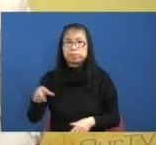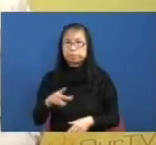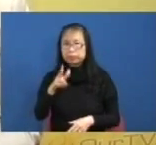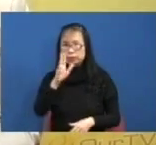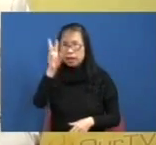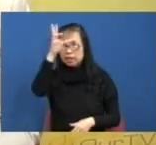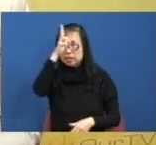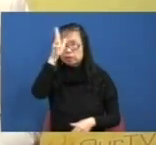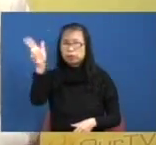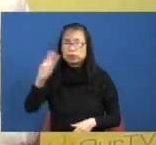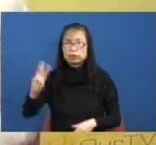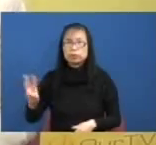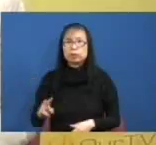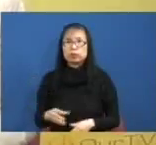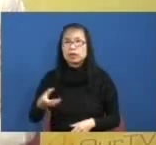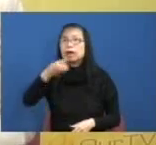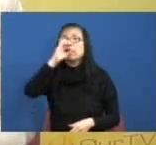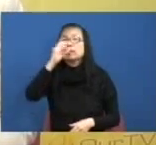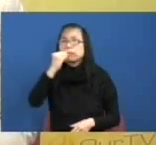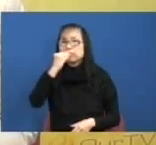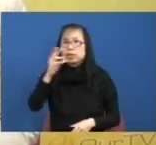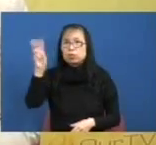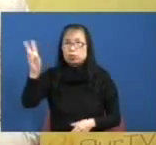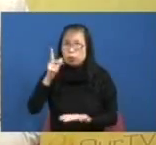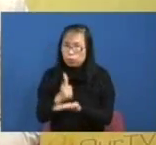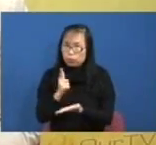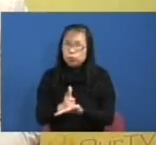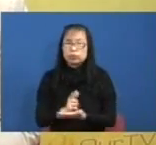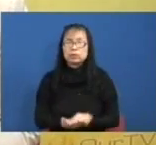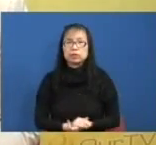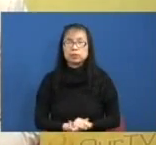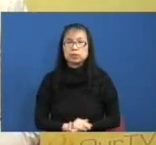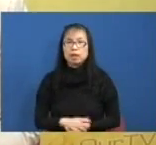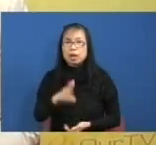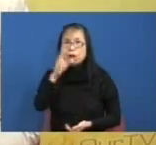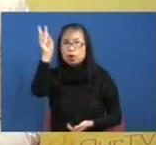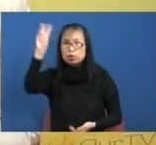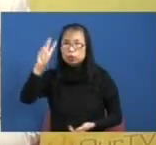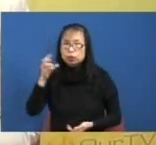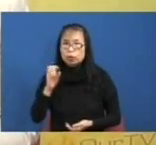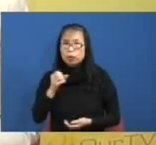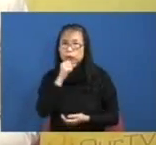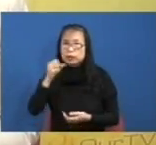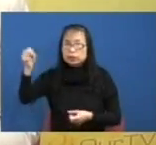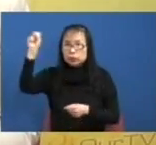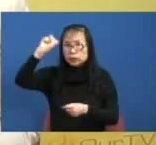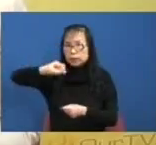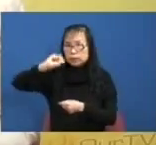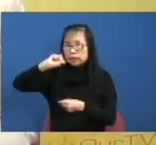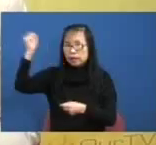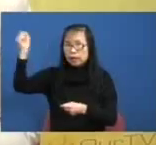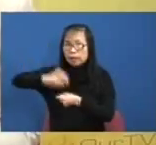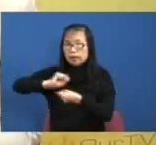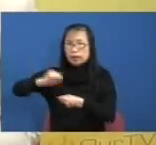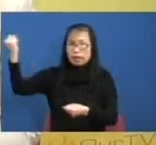咧就其實飲食業都係水好緊要啊。咁而家水務署就話即係會都要加強鹽水嘅。本身我水